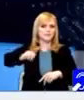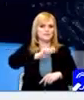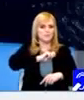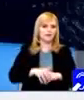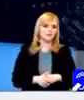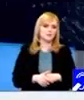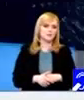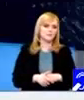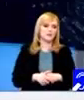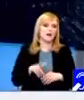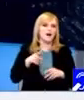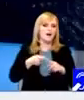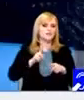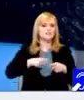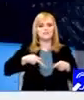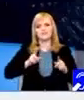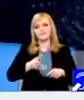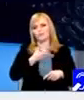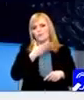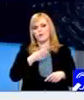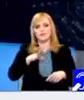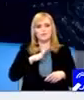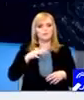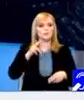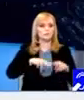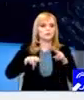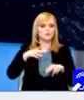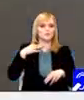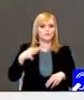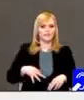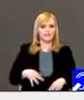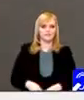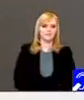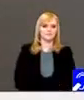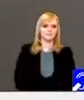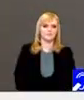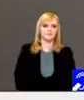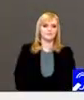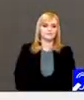portul său de bază. Nava, cu adevărat impresionantă, a fost construită în Franța.